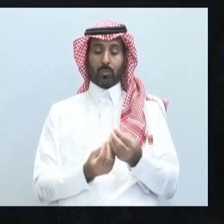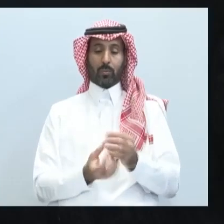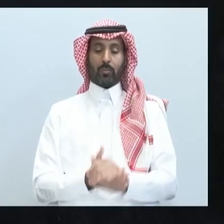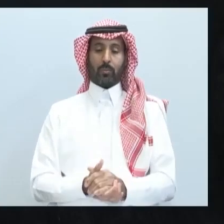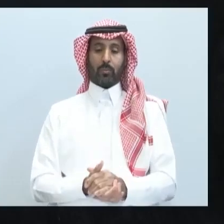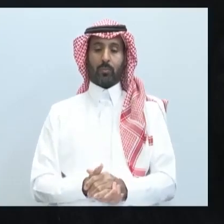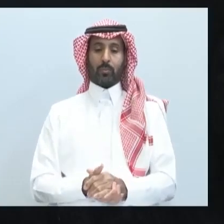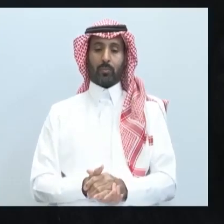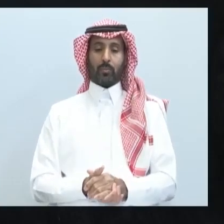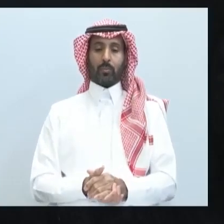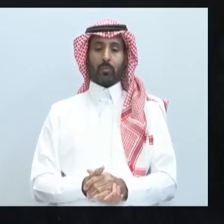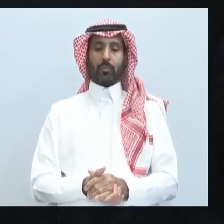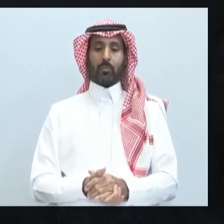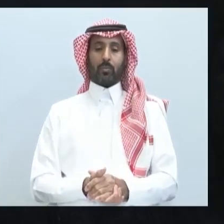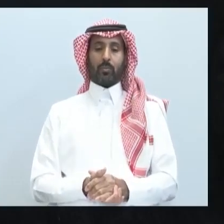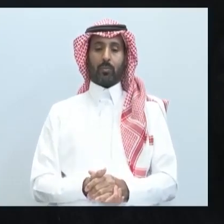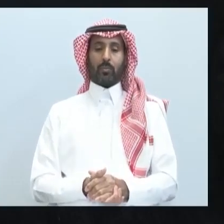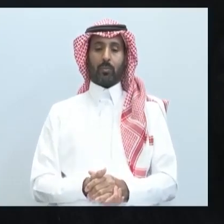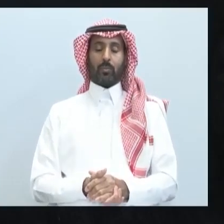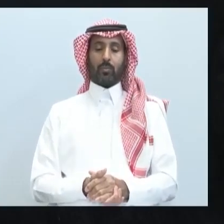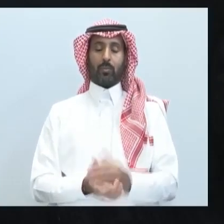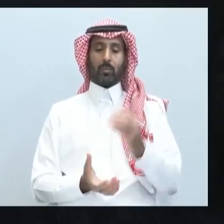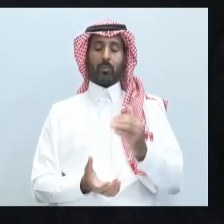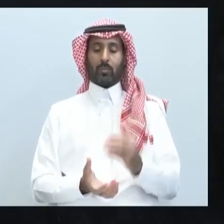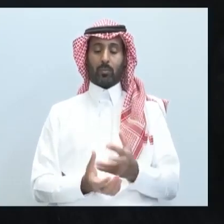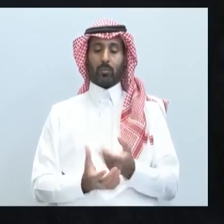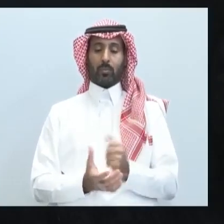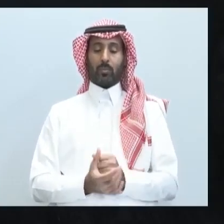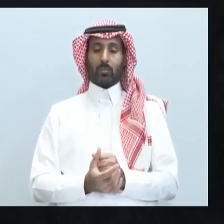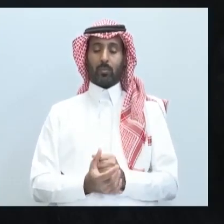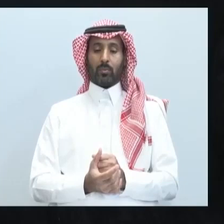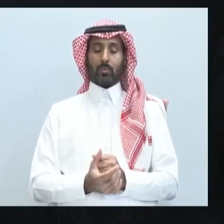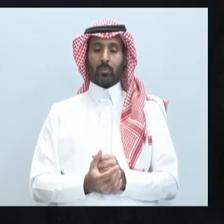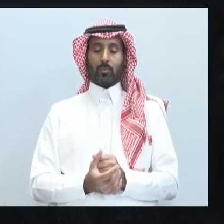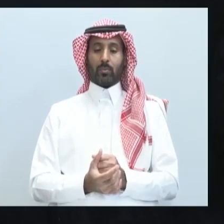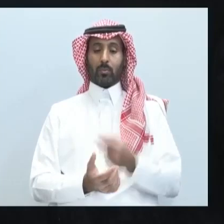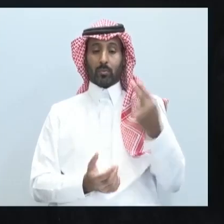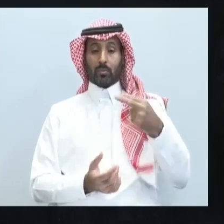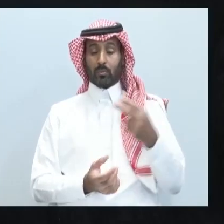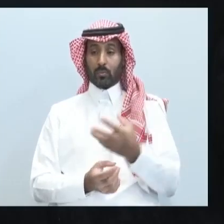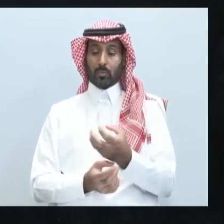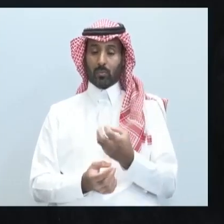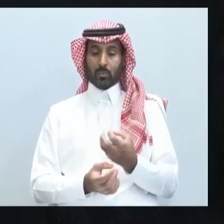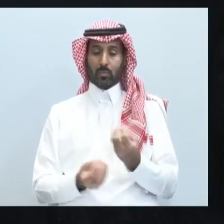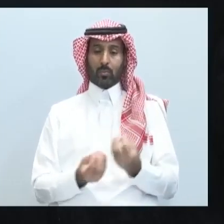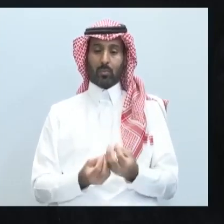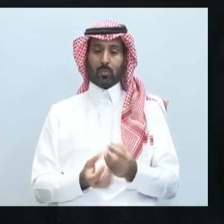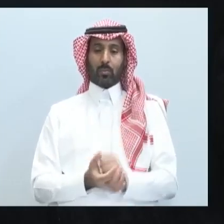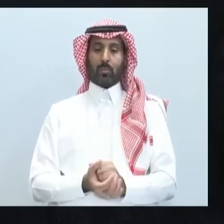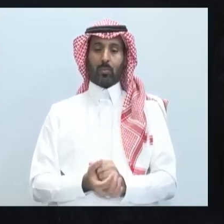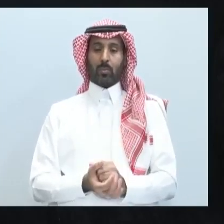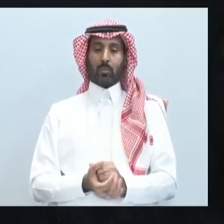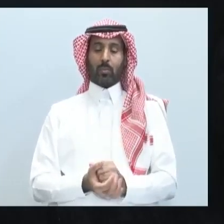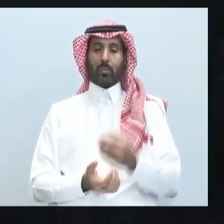القاعده المرافقه او الحمض المرافقه سوف تكون وين في النواتج فالات بي ار الحمض القاعده المرافقه له مين في